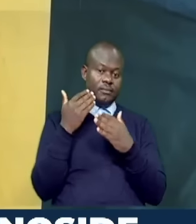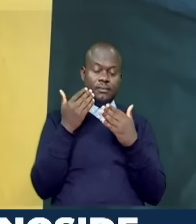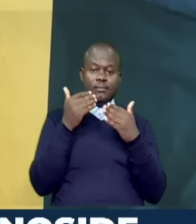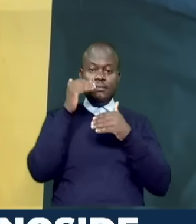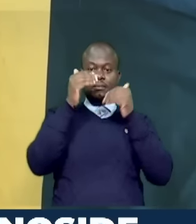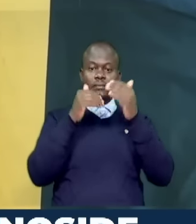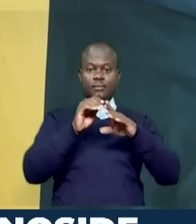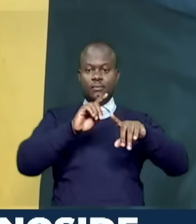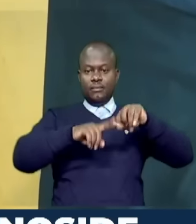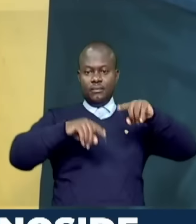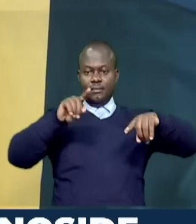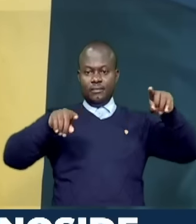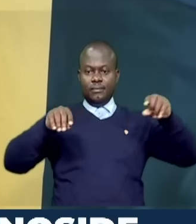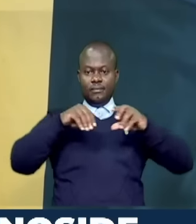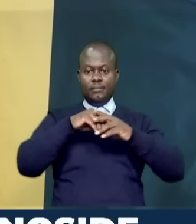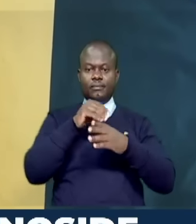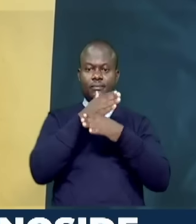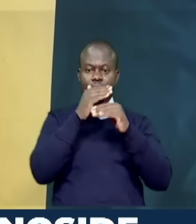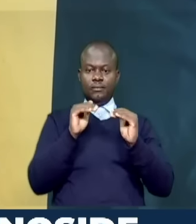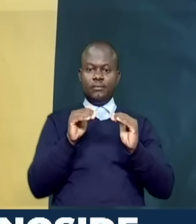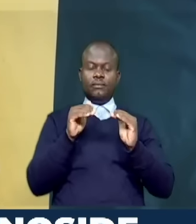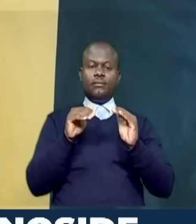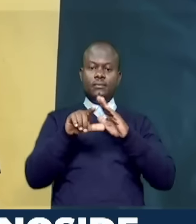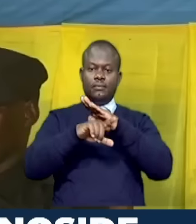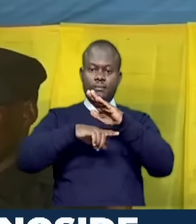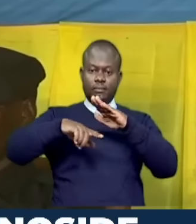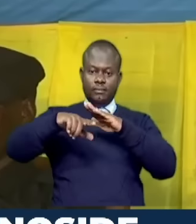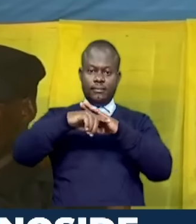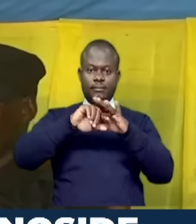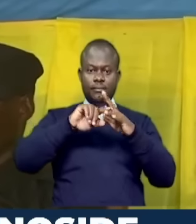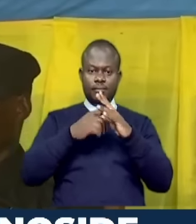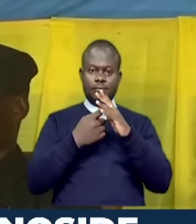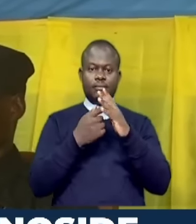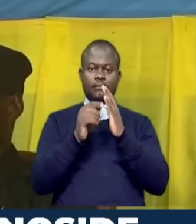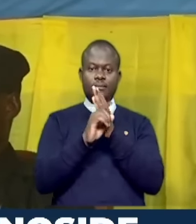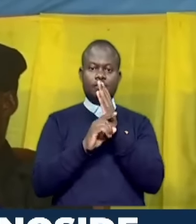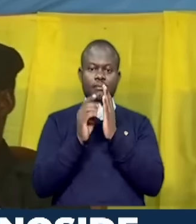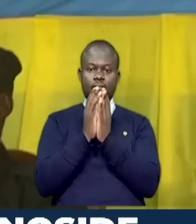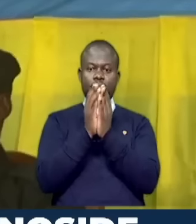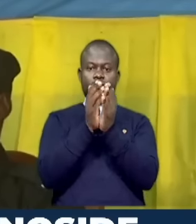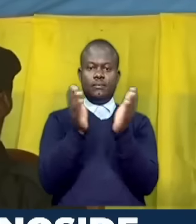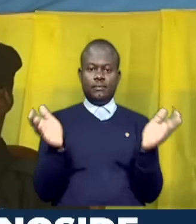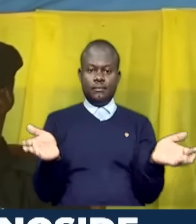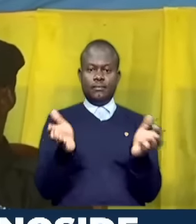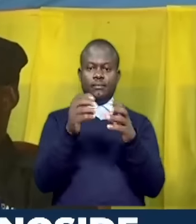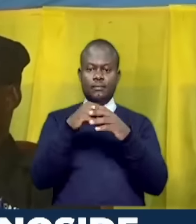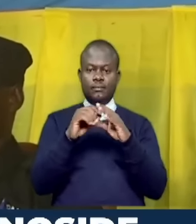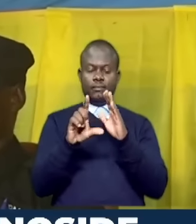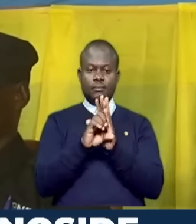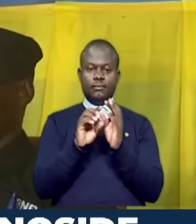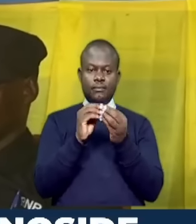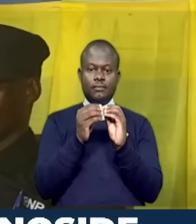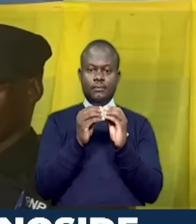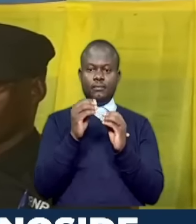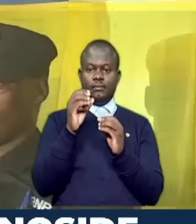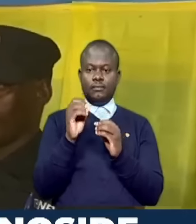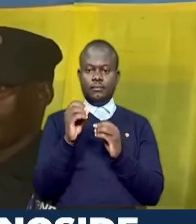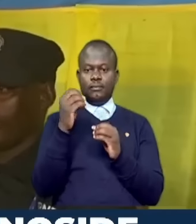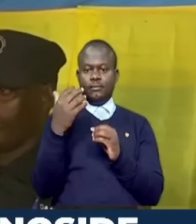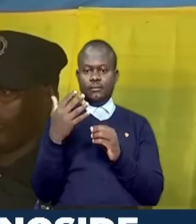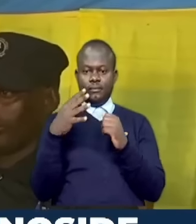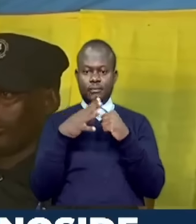inzego zitandukanye zirimo na Minisiteri y'ubutegetsi bw'igihugu zatangirije mu karere ka Rusizi ubukangurambaga ku itegeko nimero